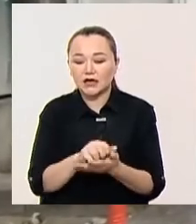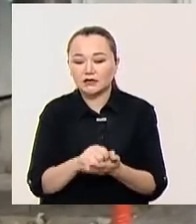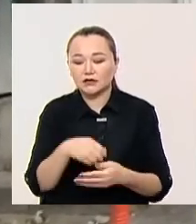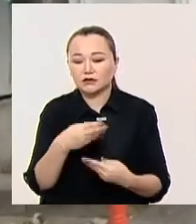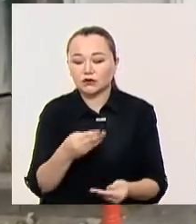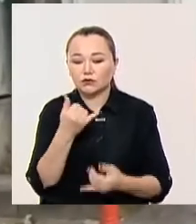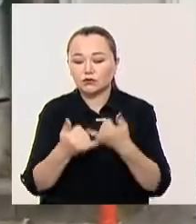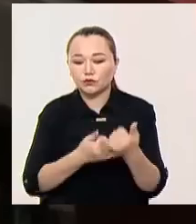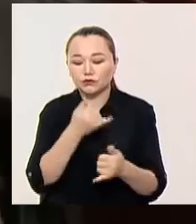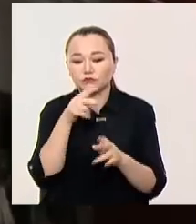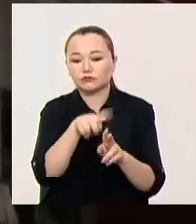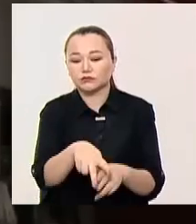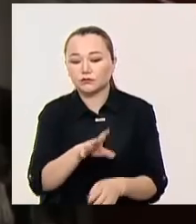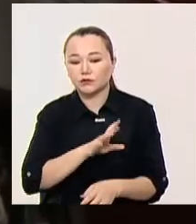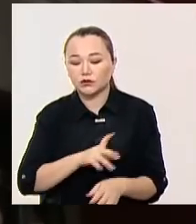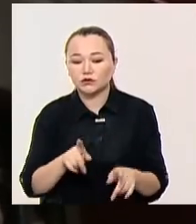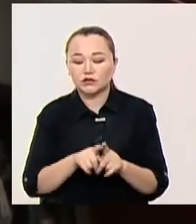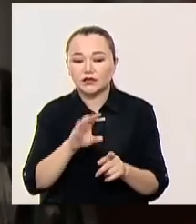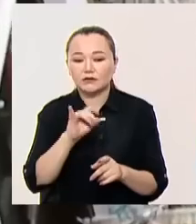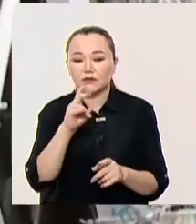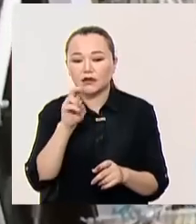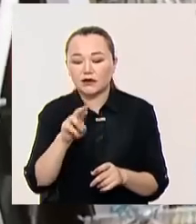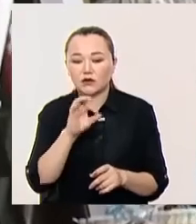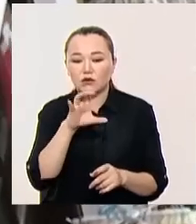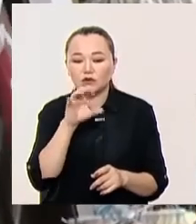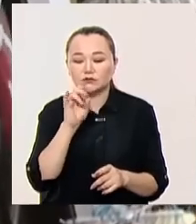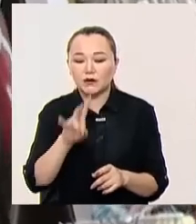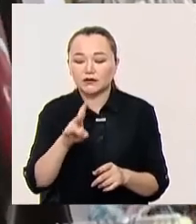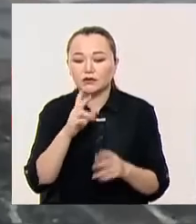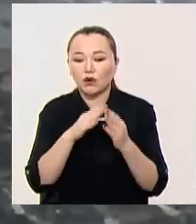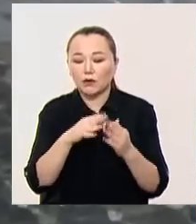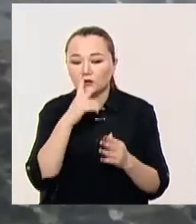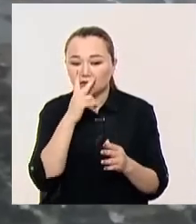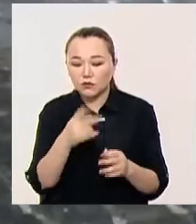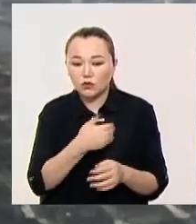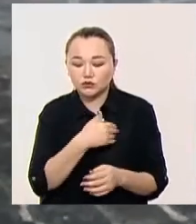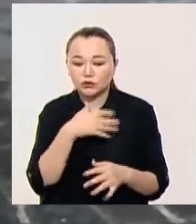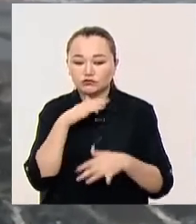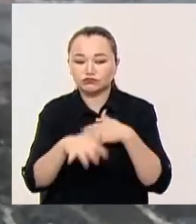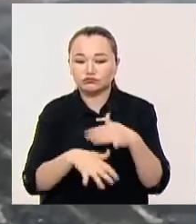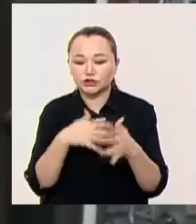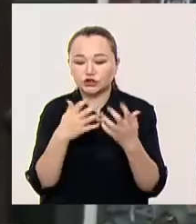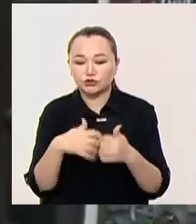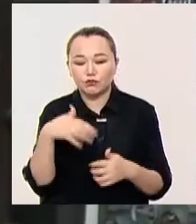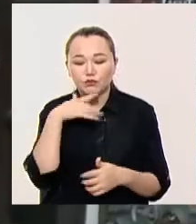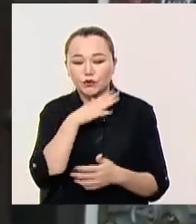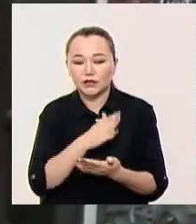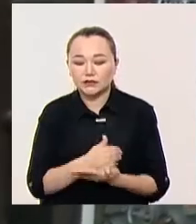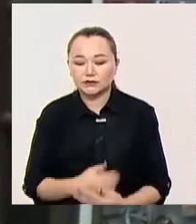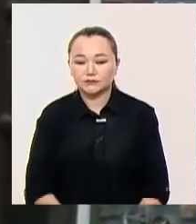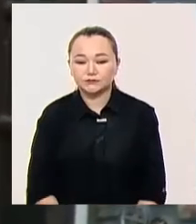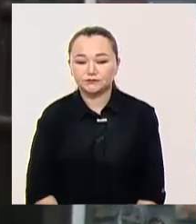күтімін мойнына жүктеп қойған. Осман империясының қолтаңбасы қалған үйлерді көруге шартараптан ағылған жұртта есеп жоқ.